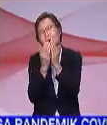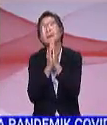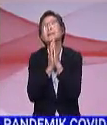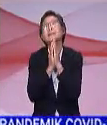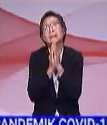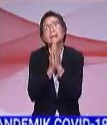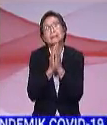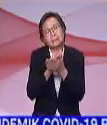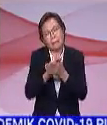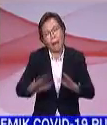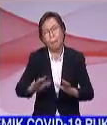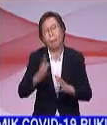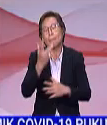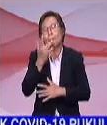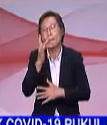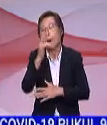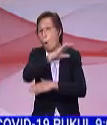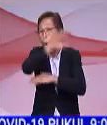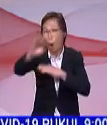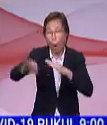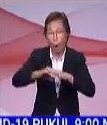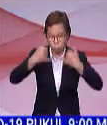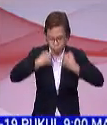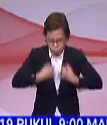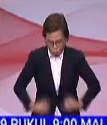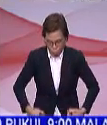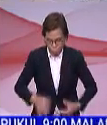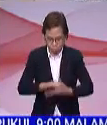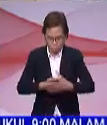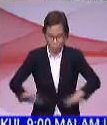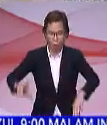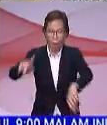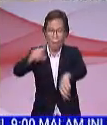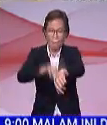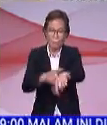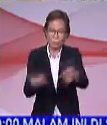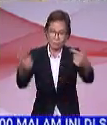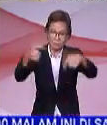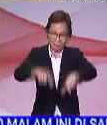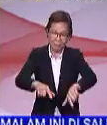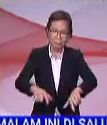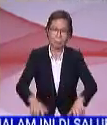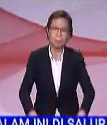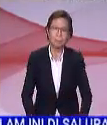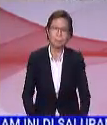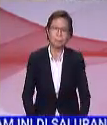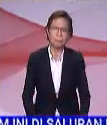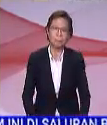sangat bernasib baik kerana kesemua mereka memakai jaket keselamatan ketika kejadian.